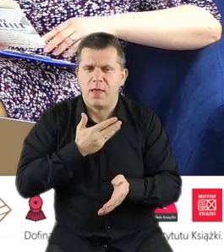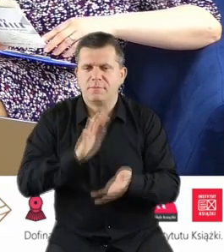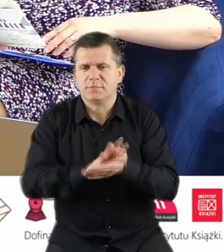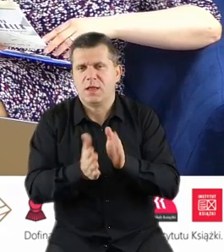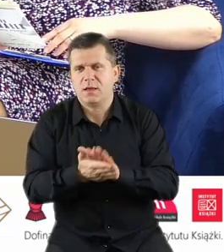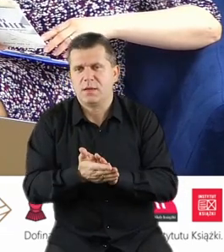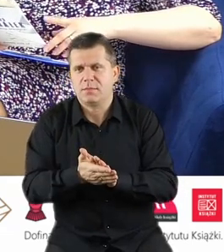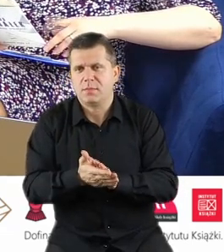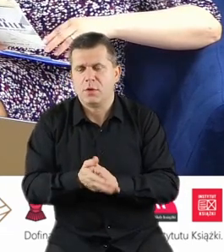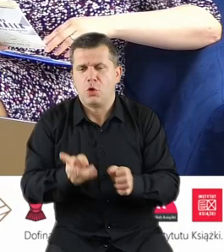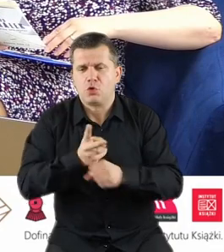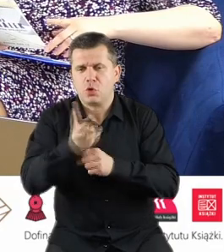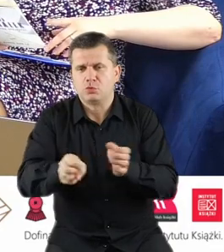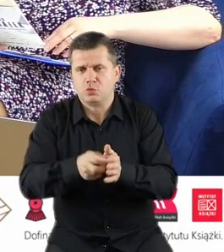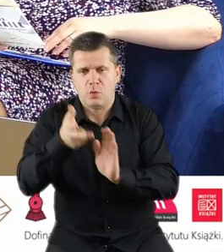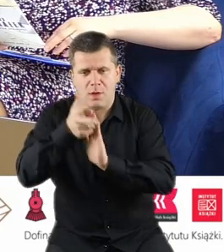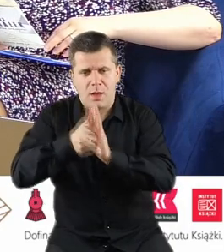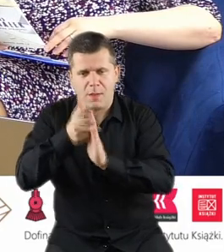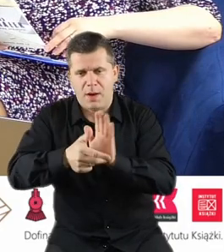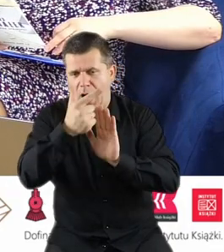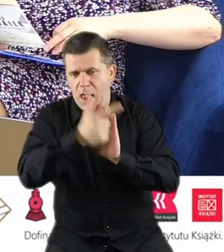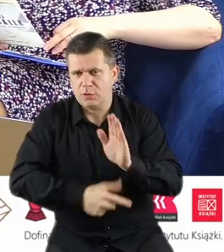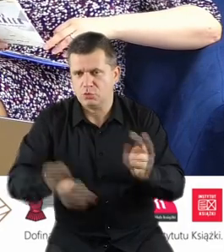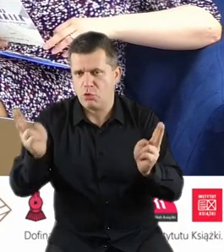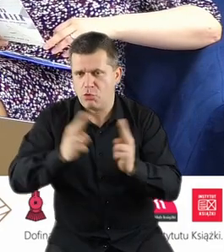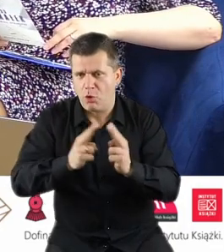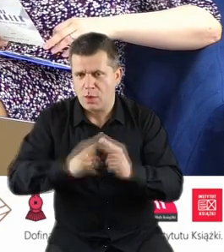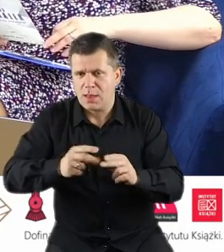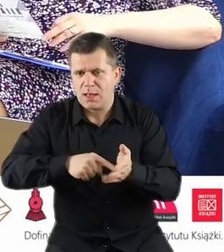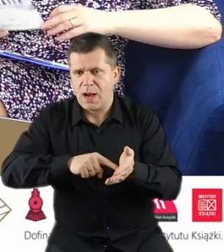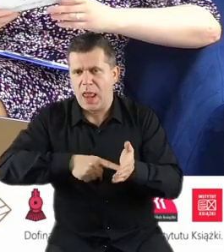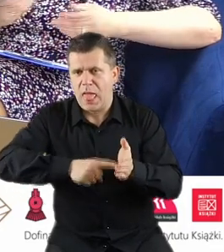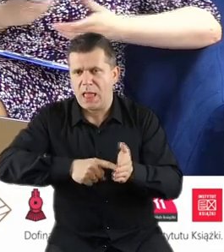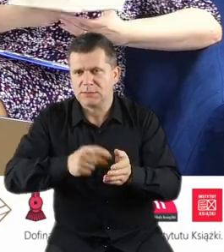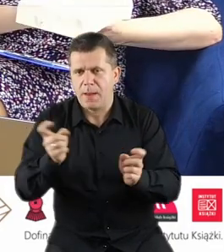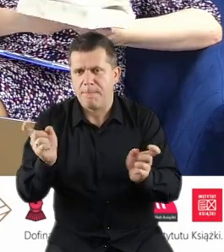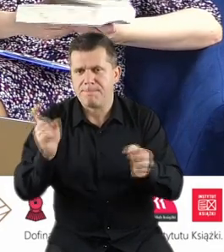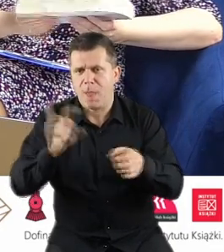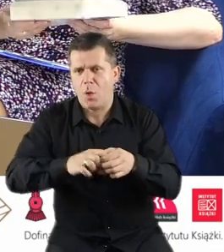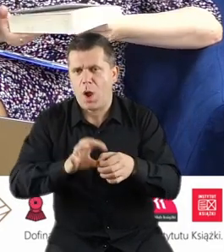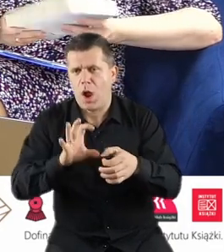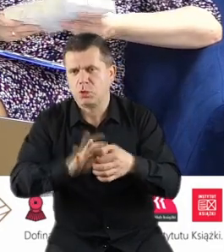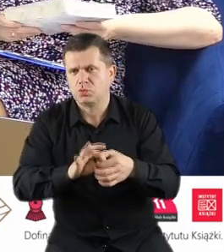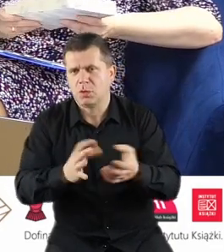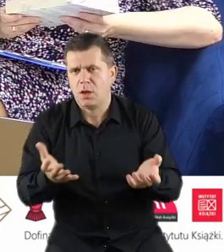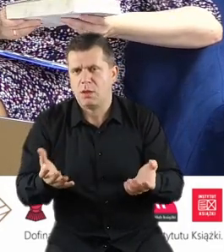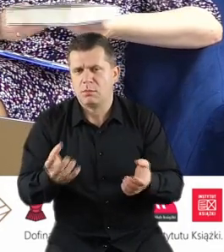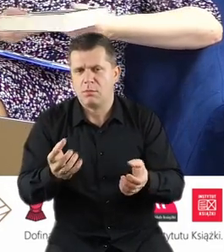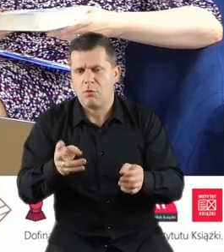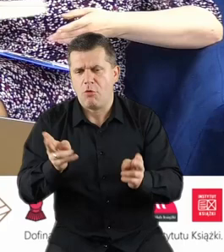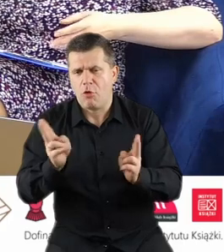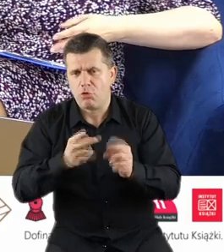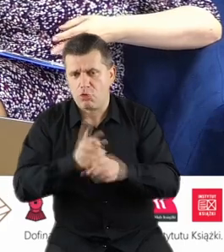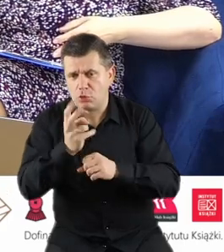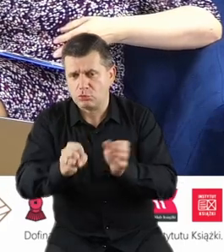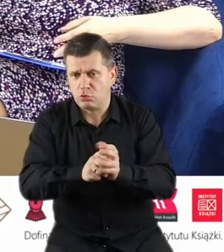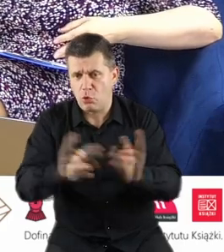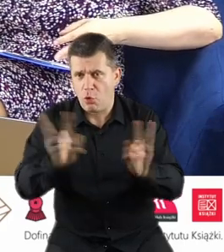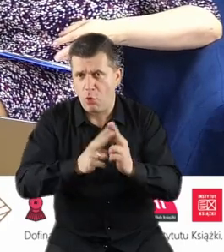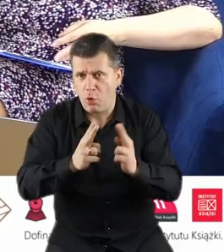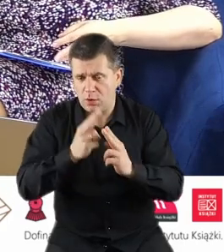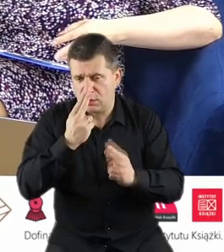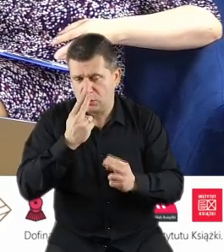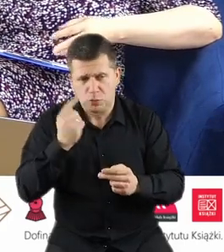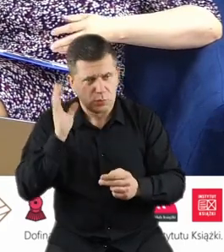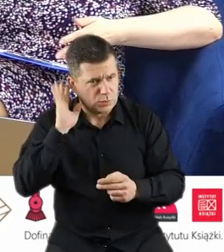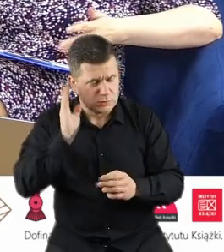bagatela, dostęp do kamery, listy kontaktów, rejestru połączeń. No, dostęp do kontaktów brzmi strasznie,